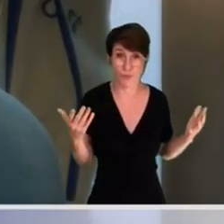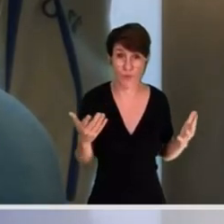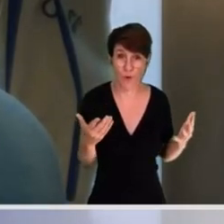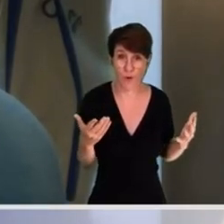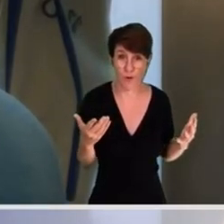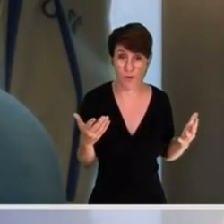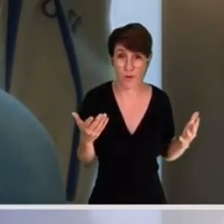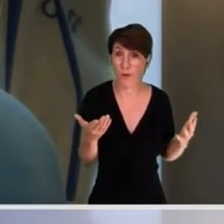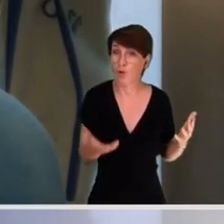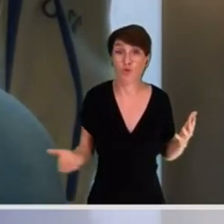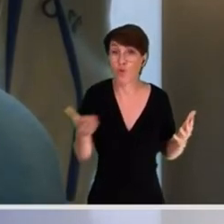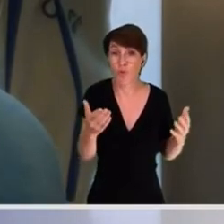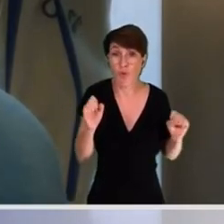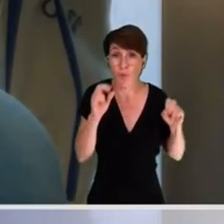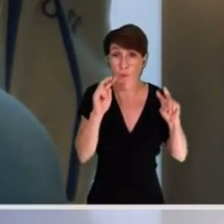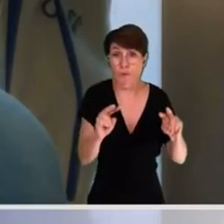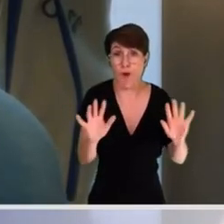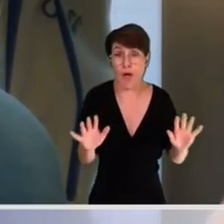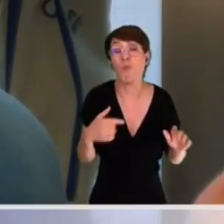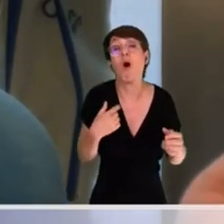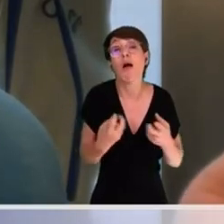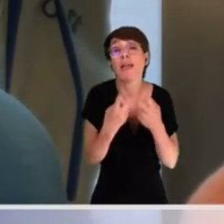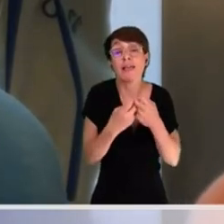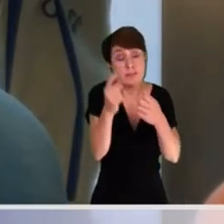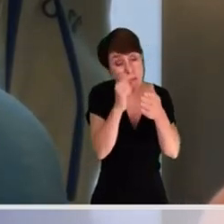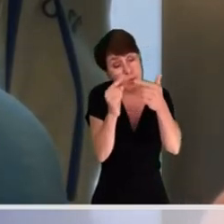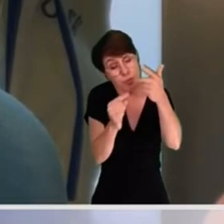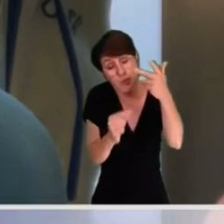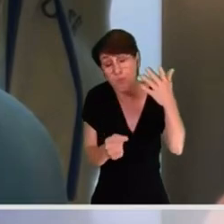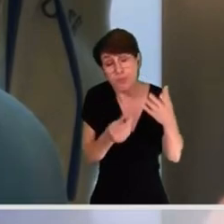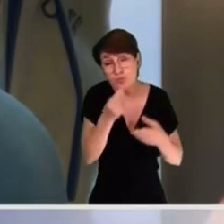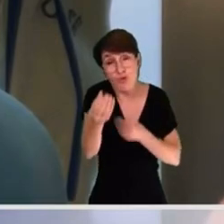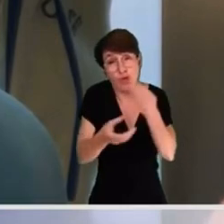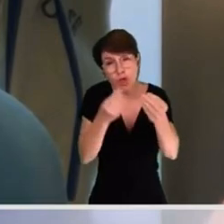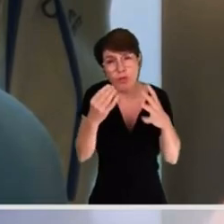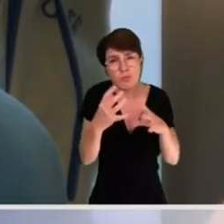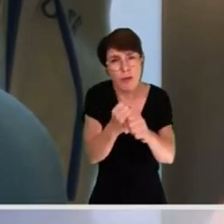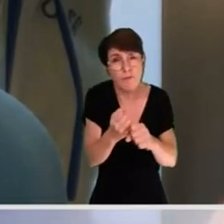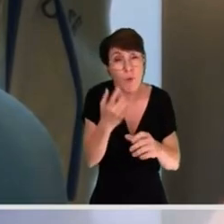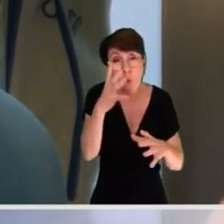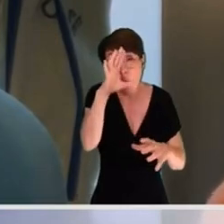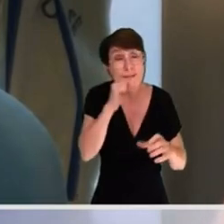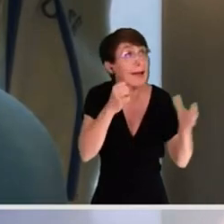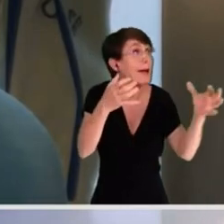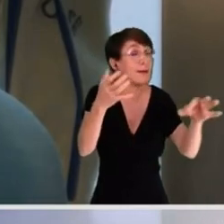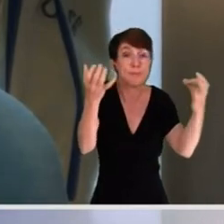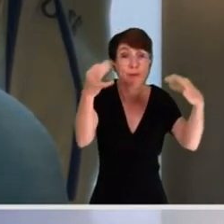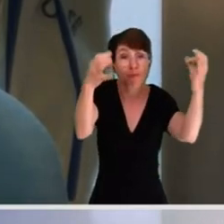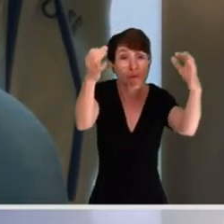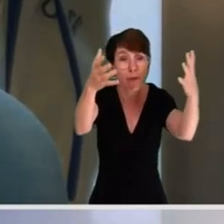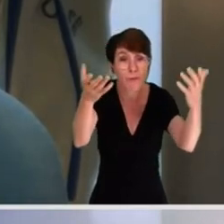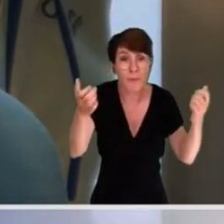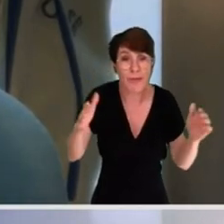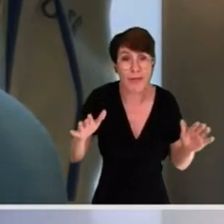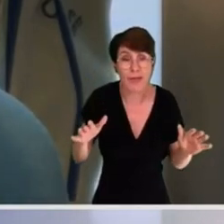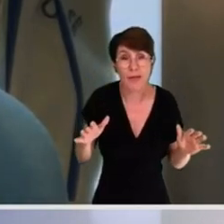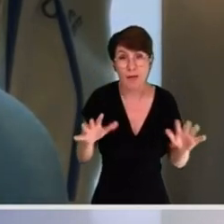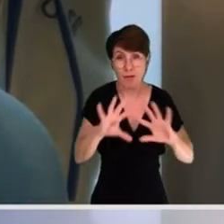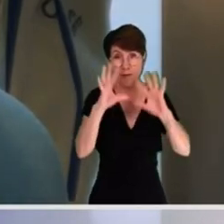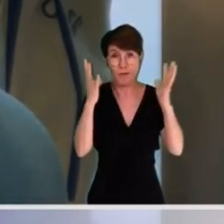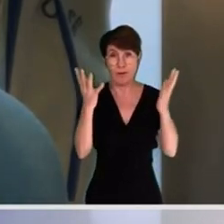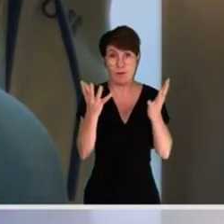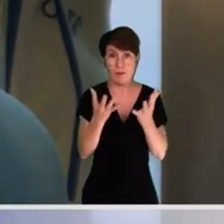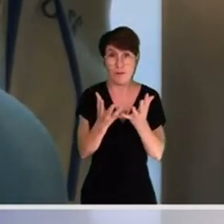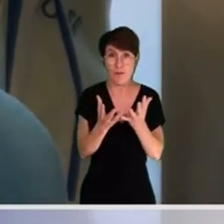tous, avec les quelques exemples que je cite comme ça, à la va-vite, au hasard. Mais enfin, l'idée qu'on ne puisse